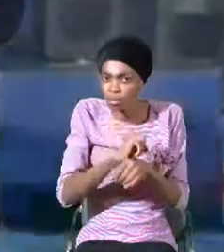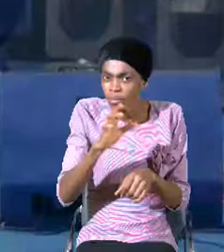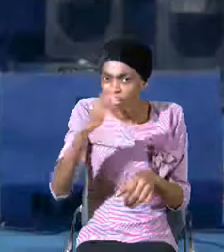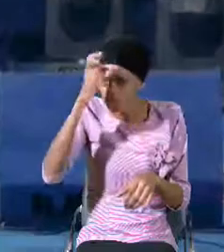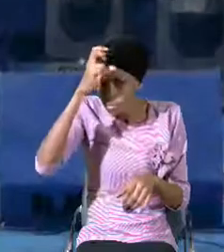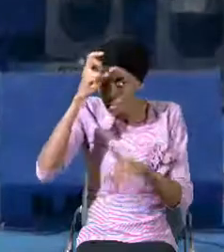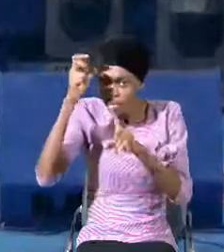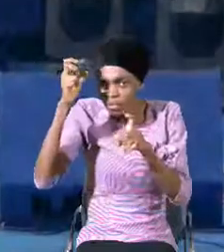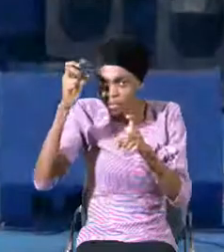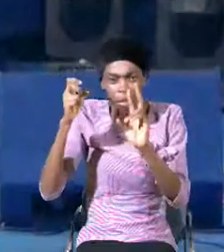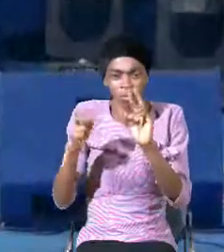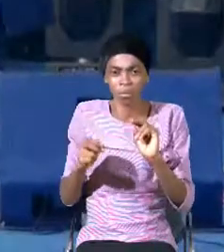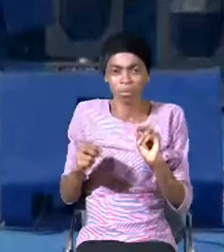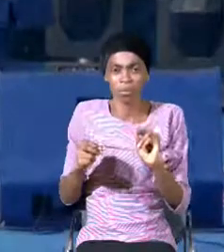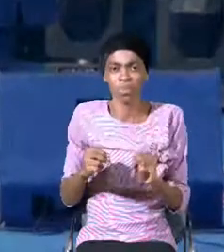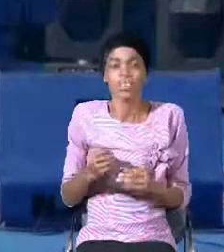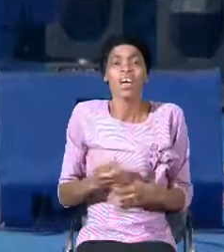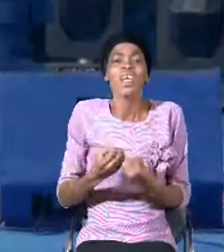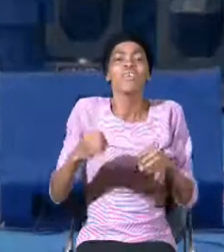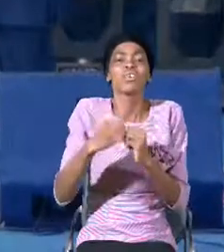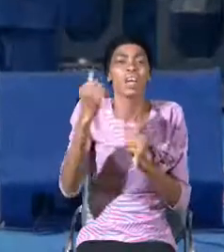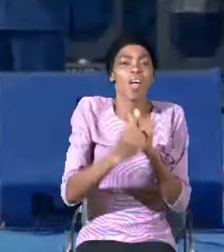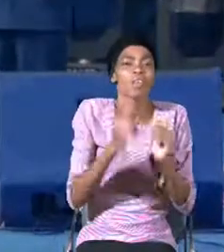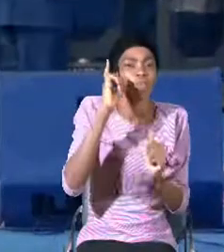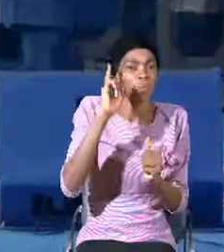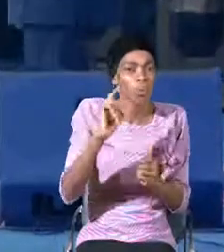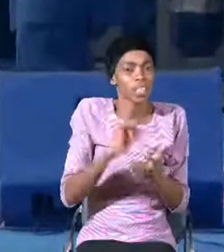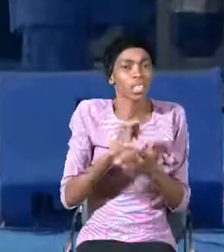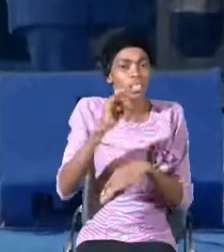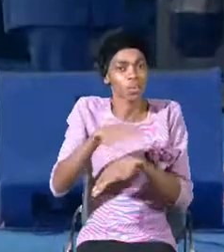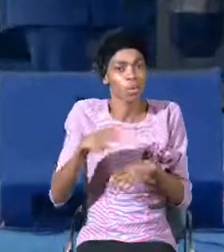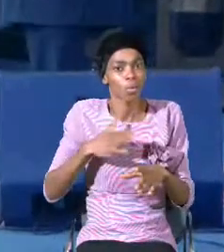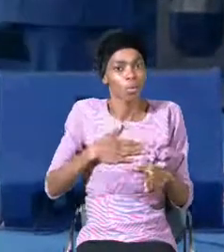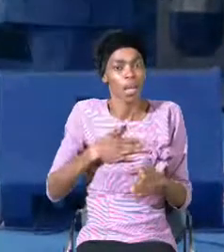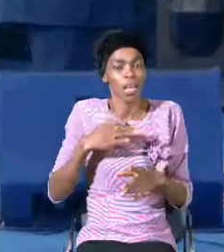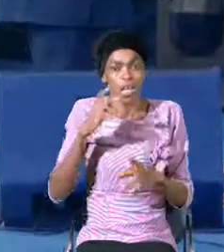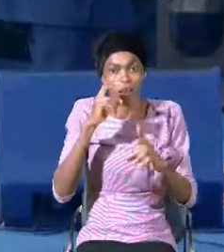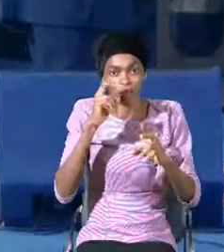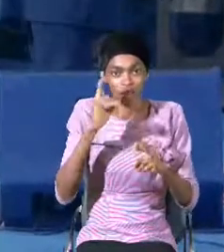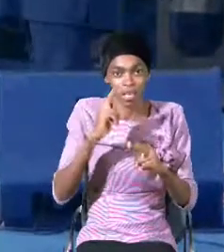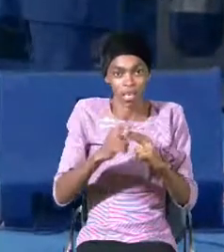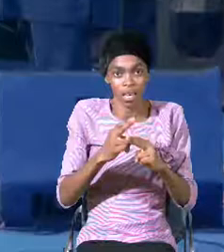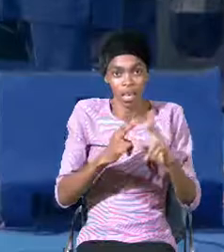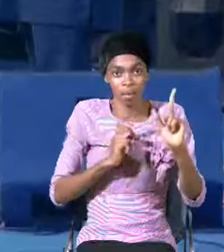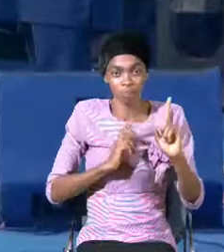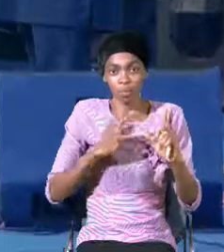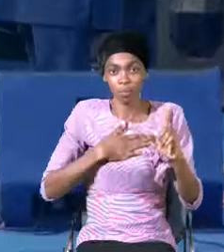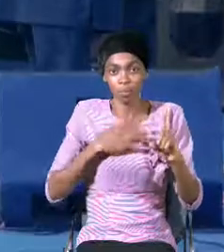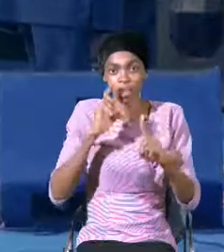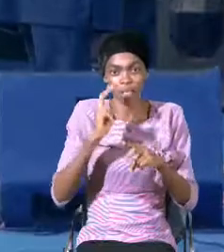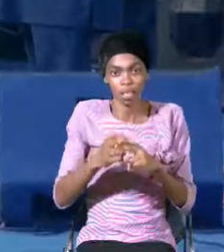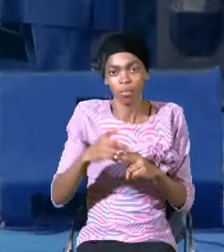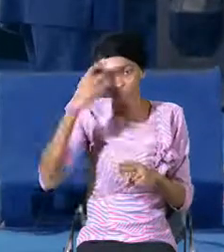Tous ceux qui s'appellent de mon nom et que j'ai créé pour ma gloire, que